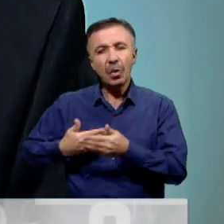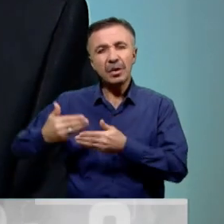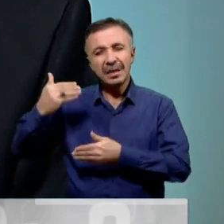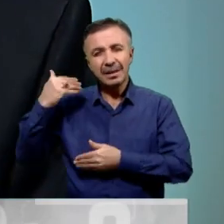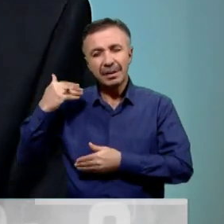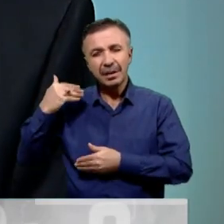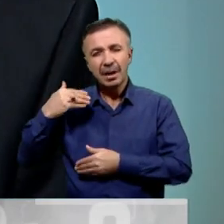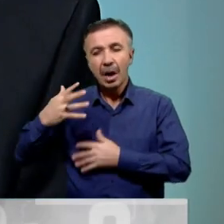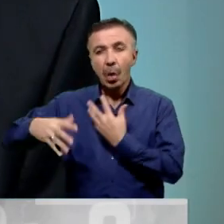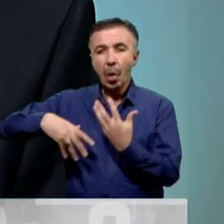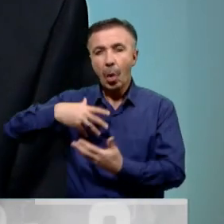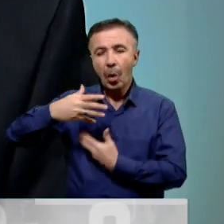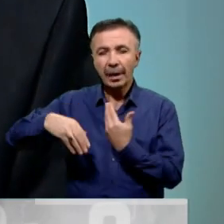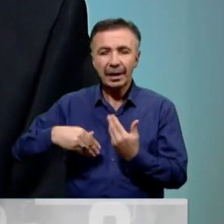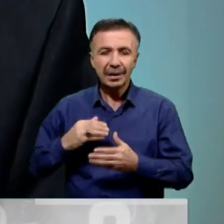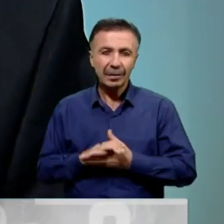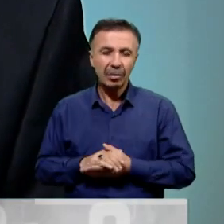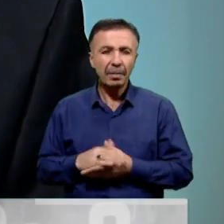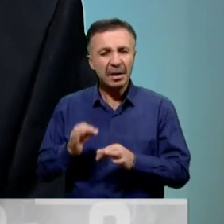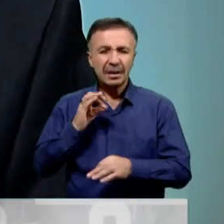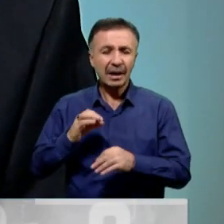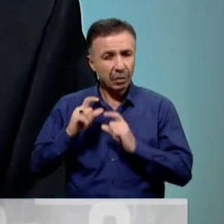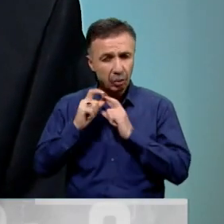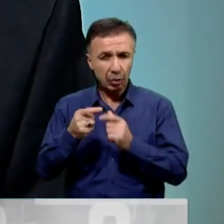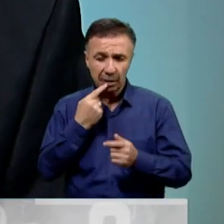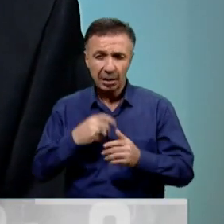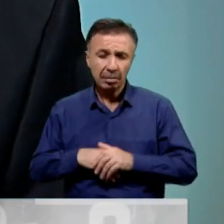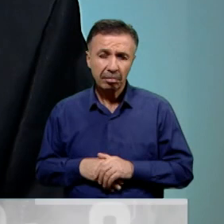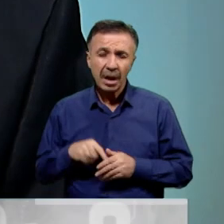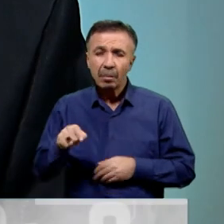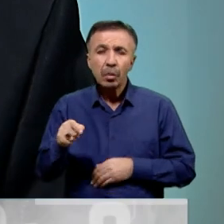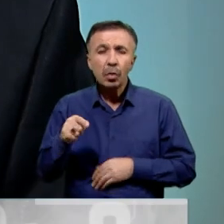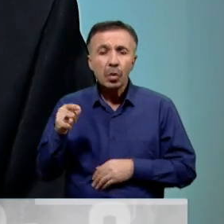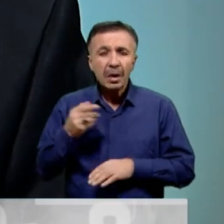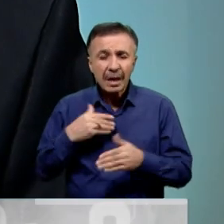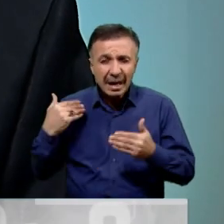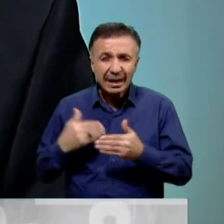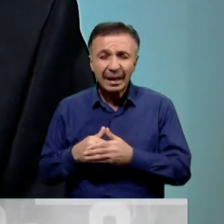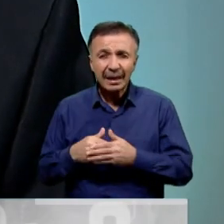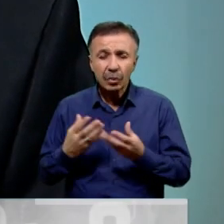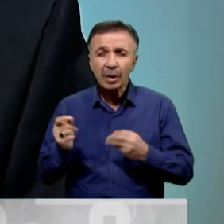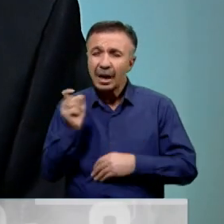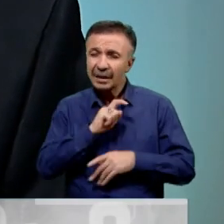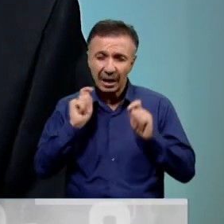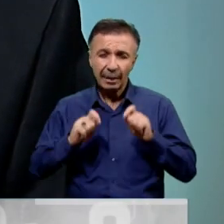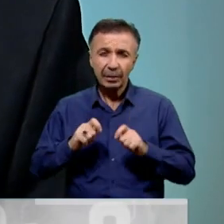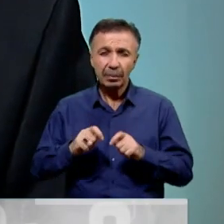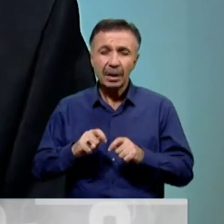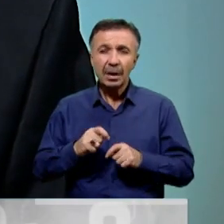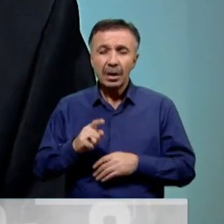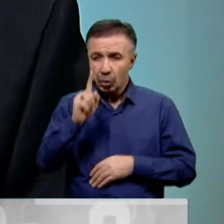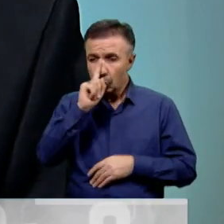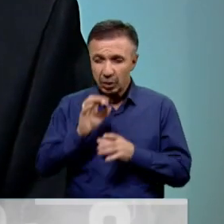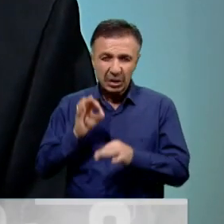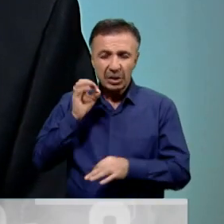bu. Aklı başında bir insana sordu, ya ben bu kadar hata işledim, 100.'yü de yaptım diyor, öldürdüm.